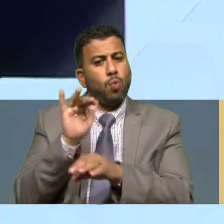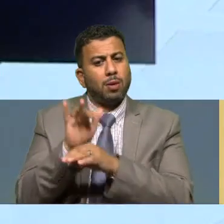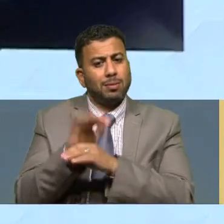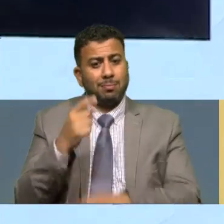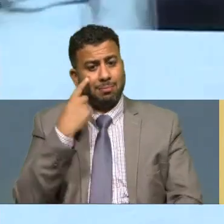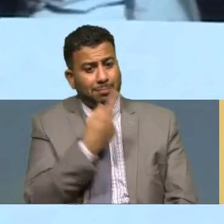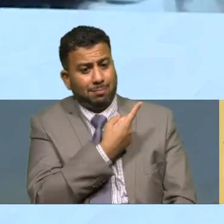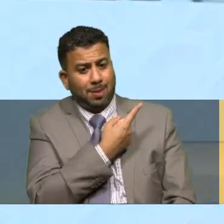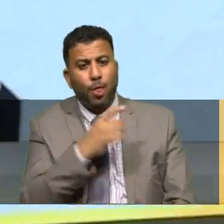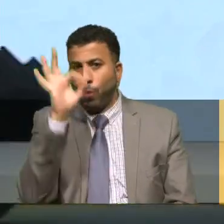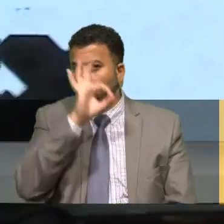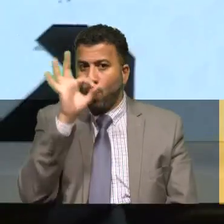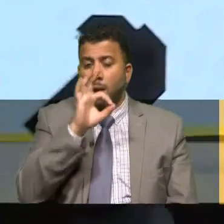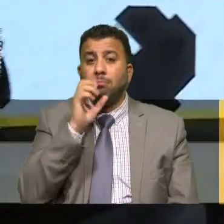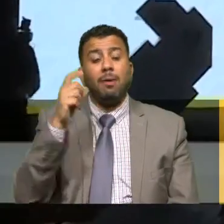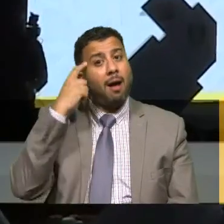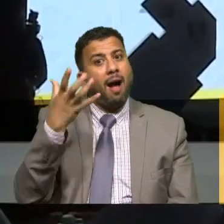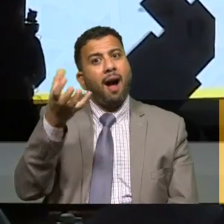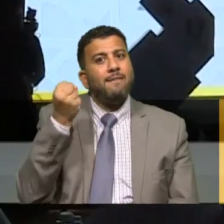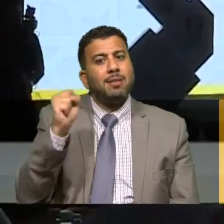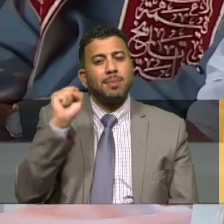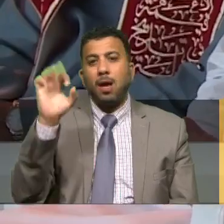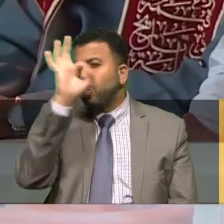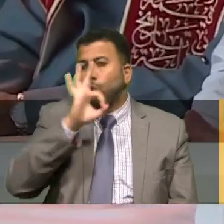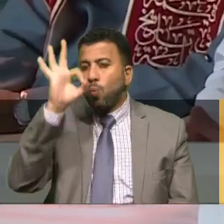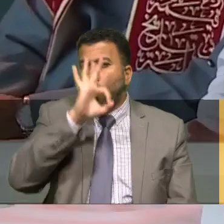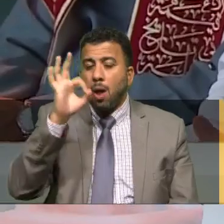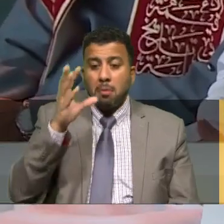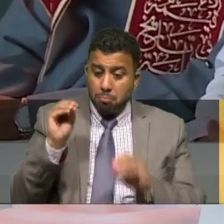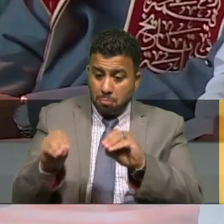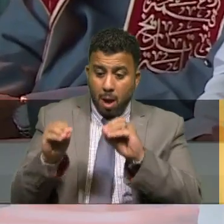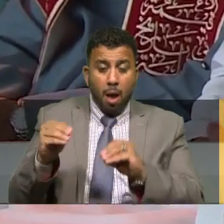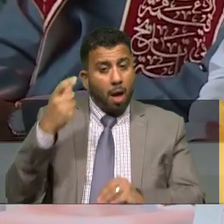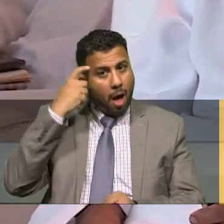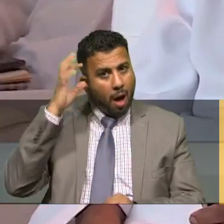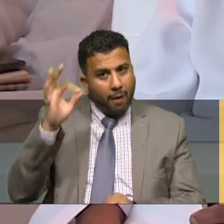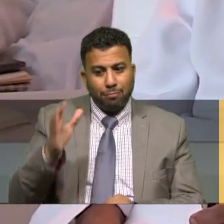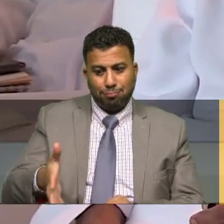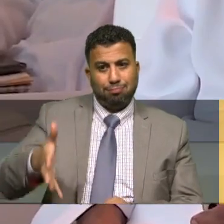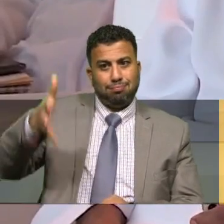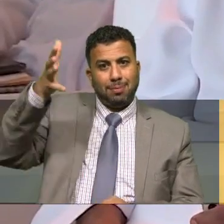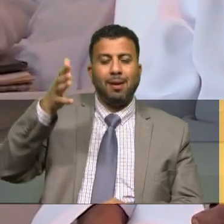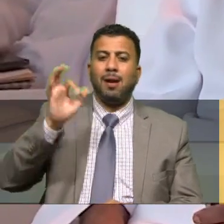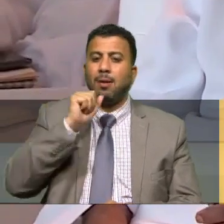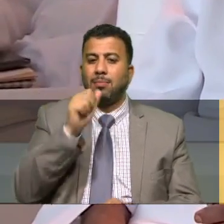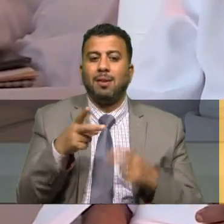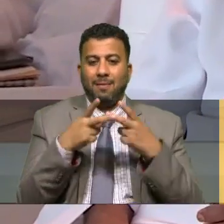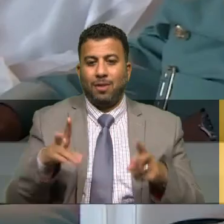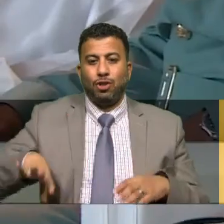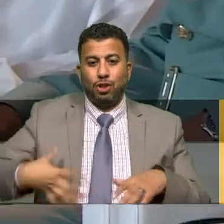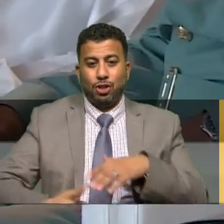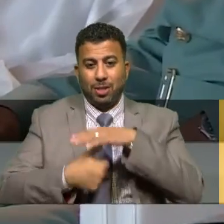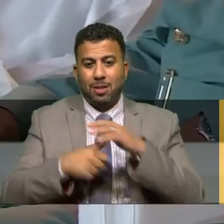التي تساعد على إبراز الموروث الإماراتي وتعريف الأجيال الناشئة به. جاء ذلك خلال افتتاح سموه